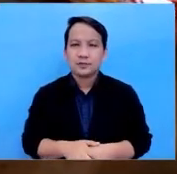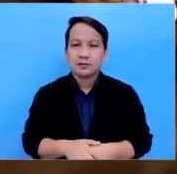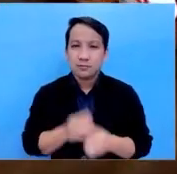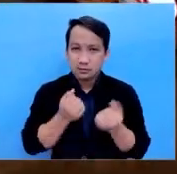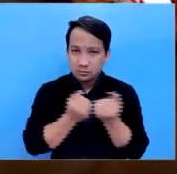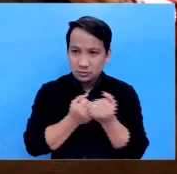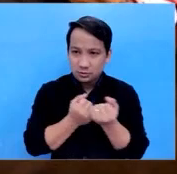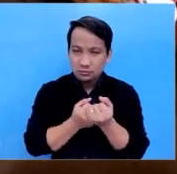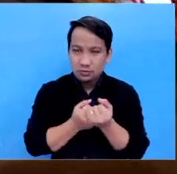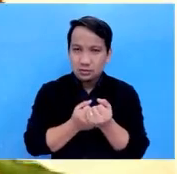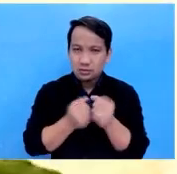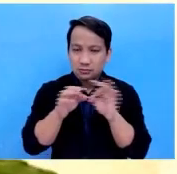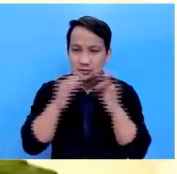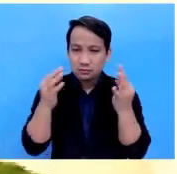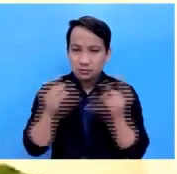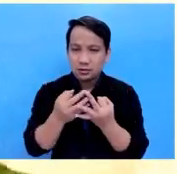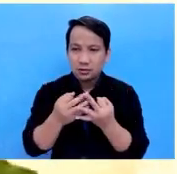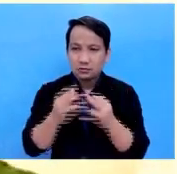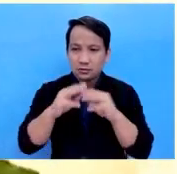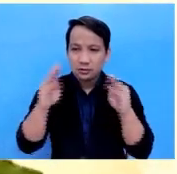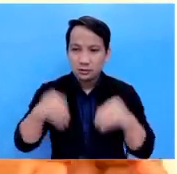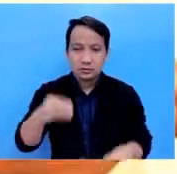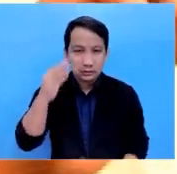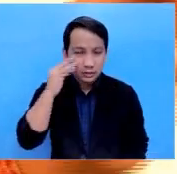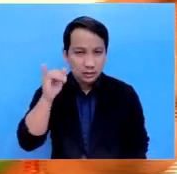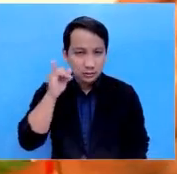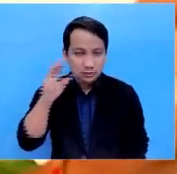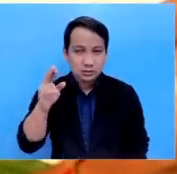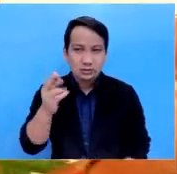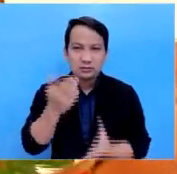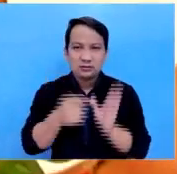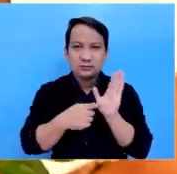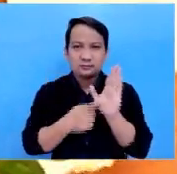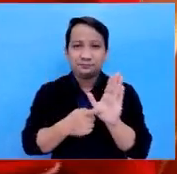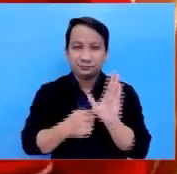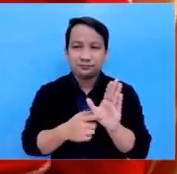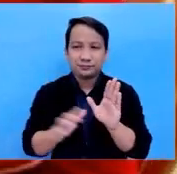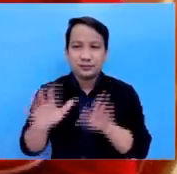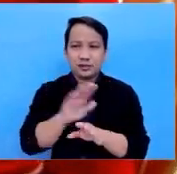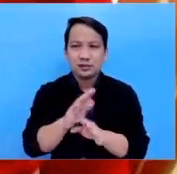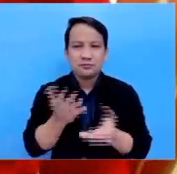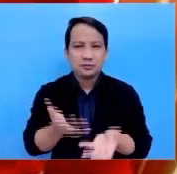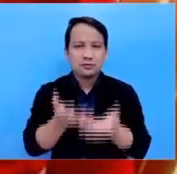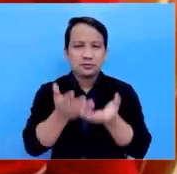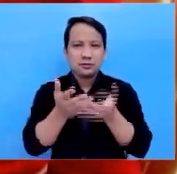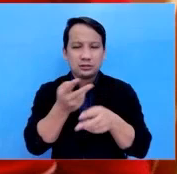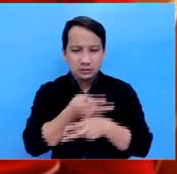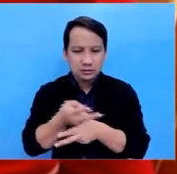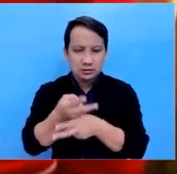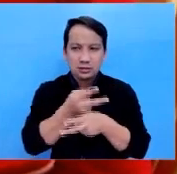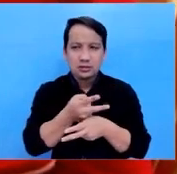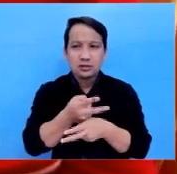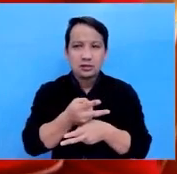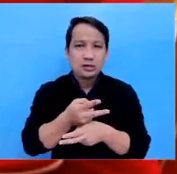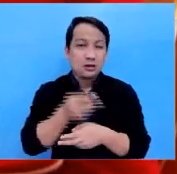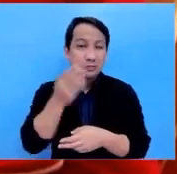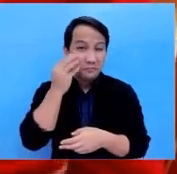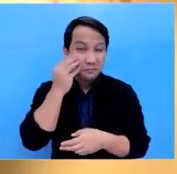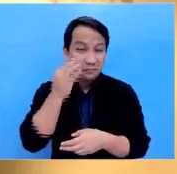Taga-suporta rin ng pamilya Marcos si Irene at ipinakita pa niya sa amin ang isa sa mga iniingat-ingatan niyang Marcos